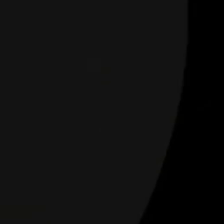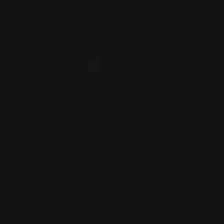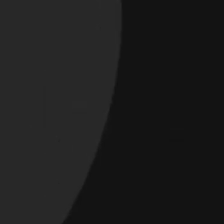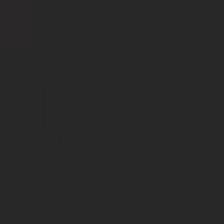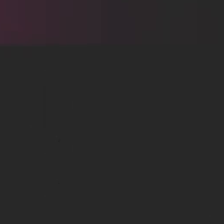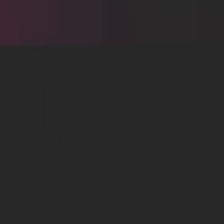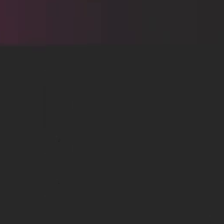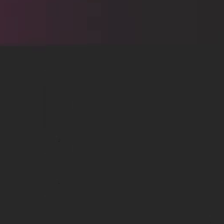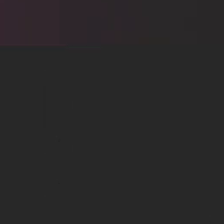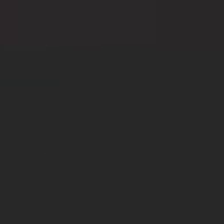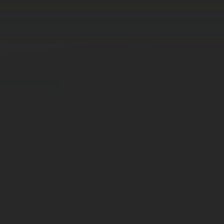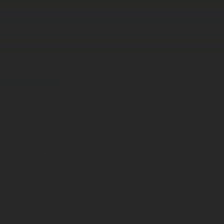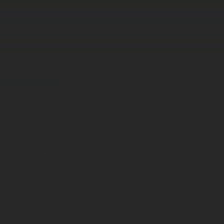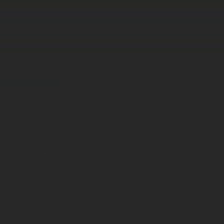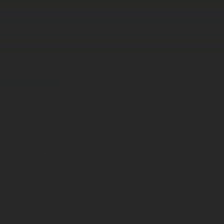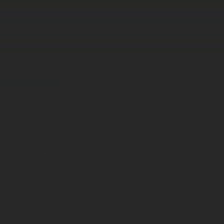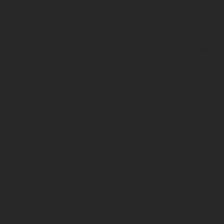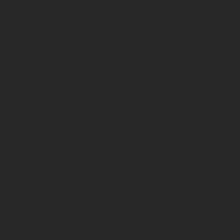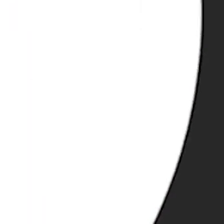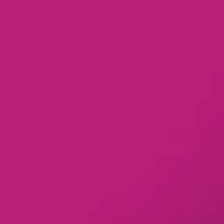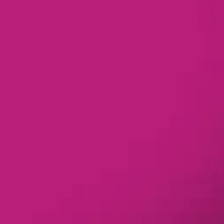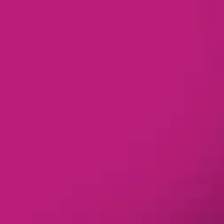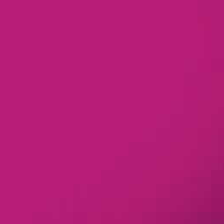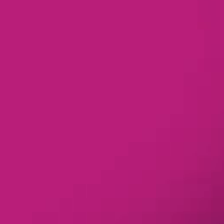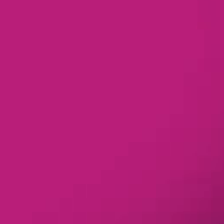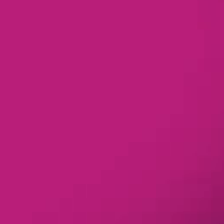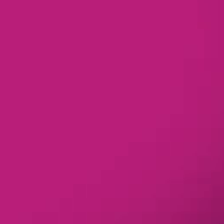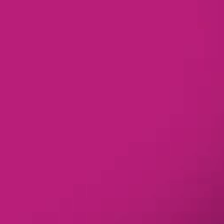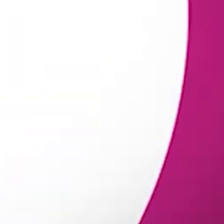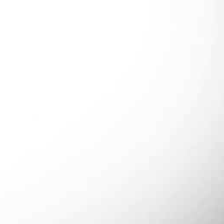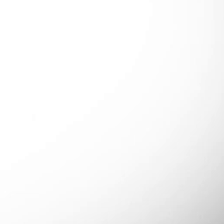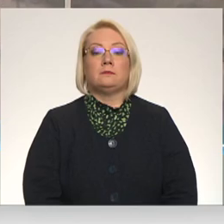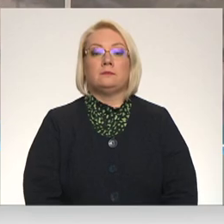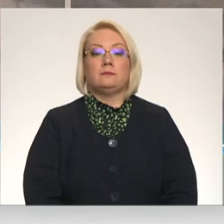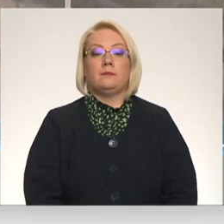Re, visi ēters ir te!